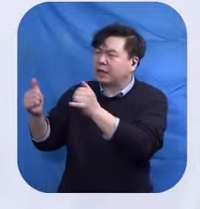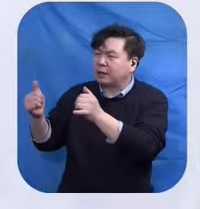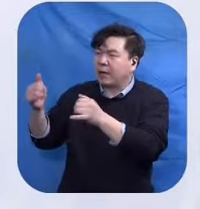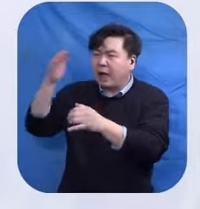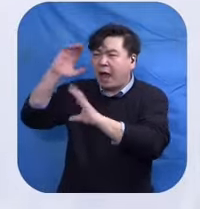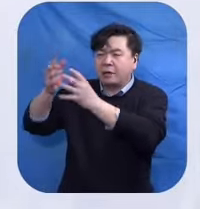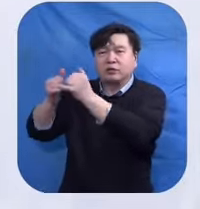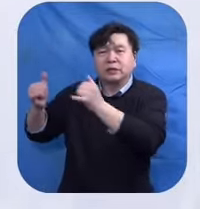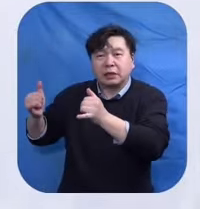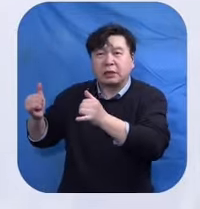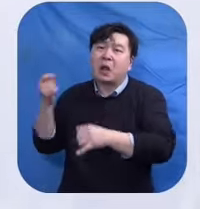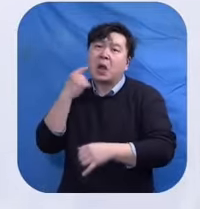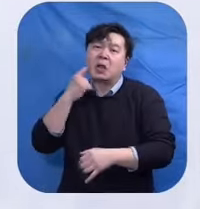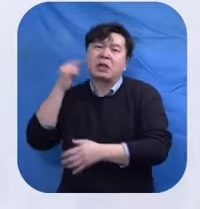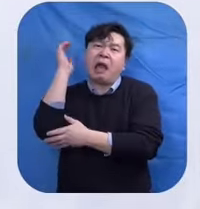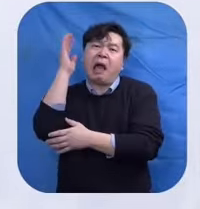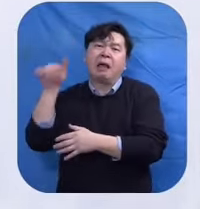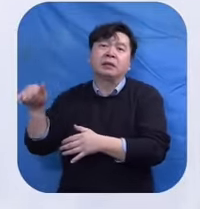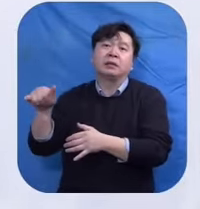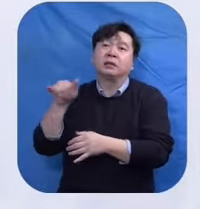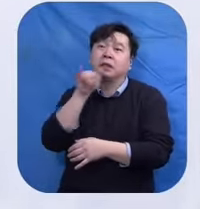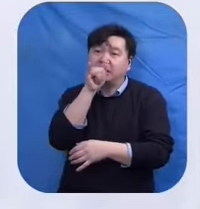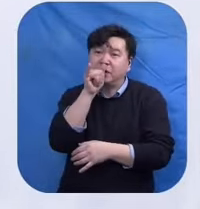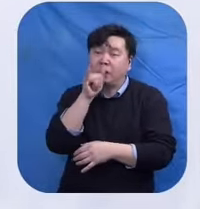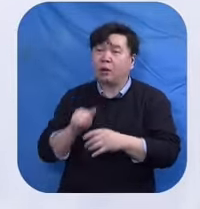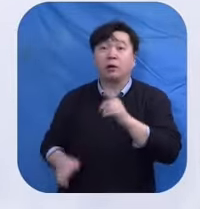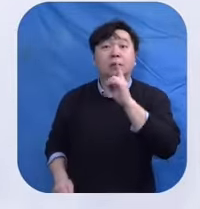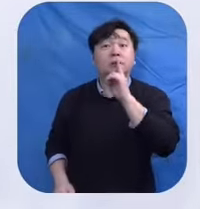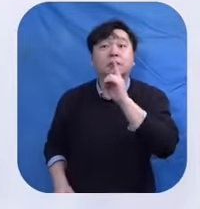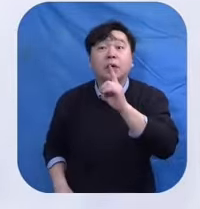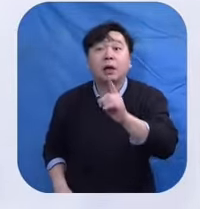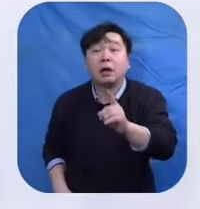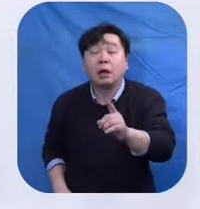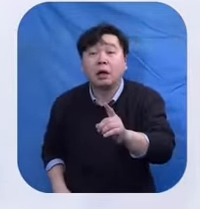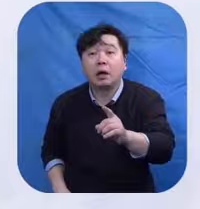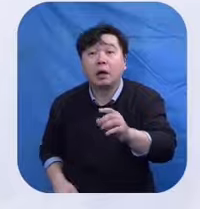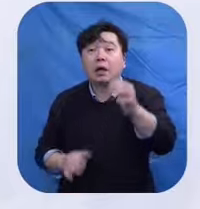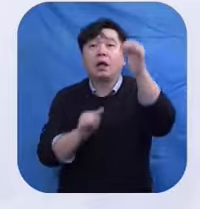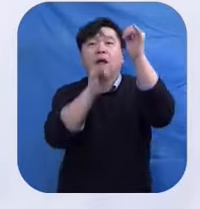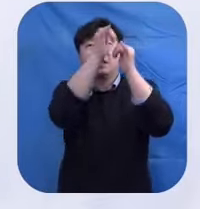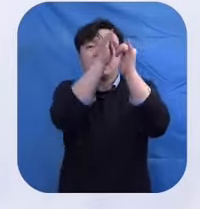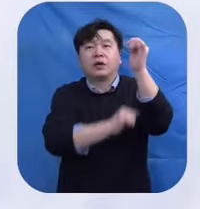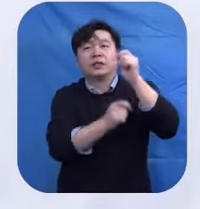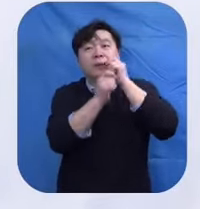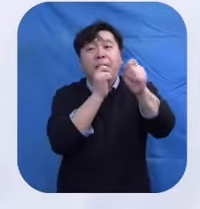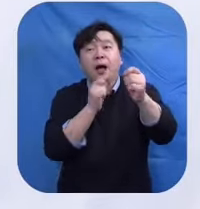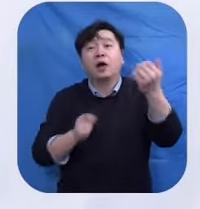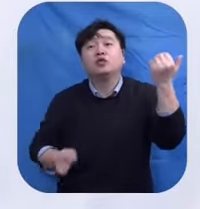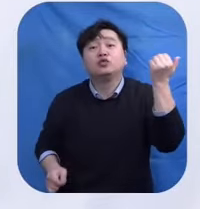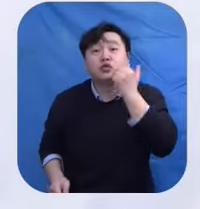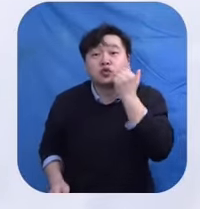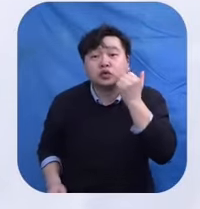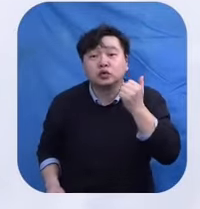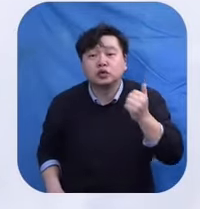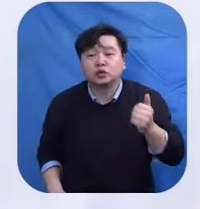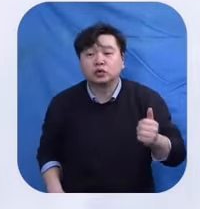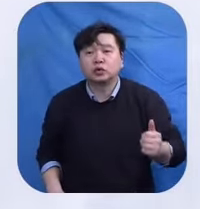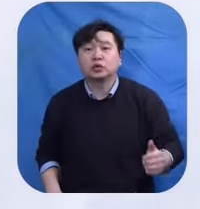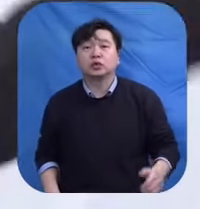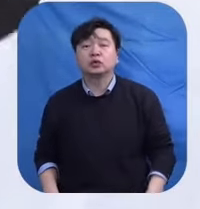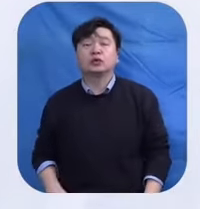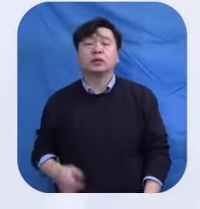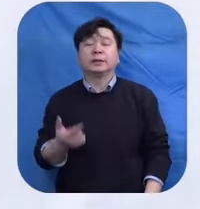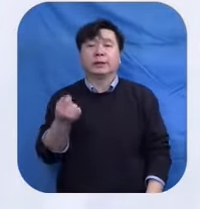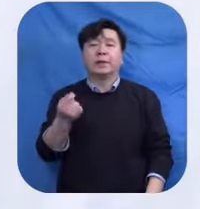사람들이 거짓말을 하는 것이다. 누가 역사를 날조하고 있습니까, 여러분?